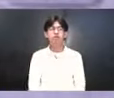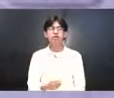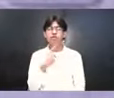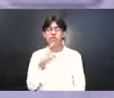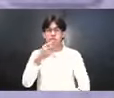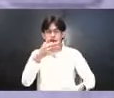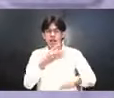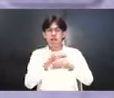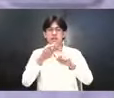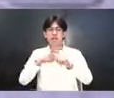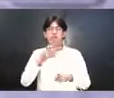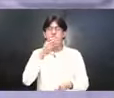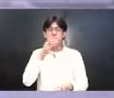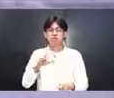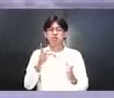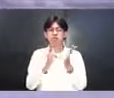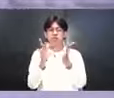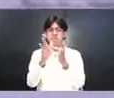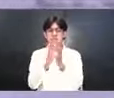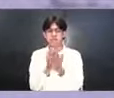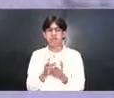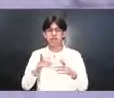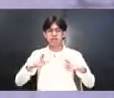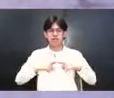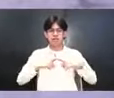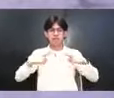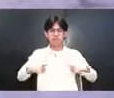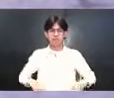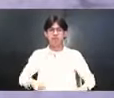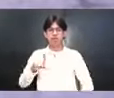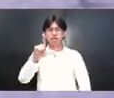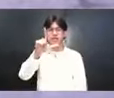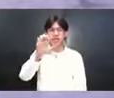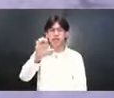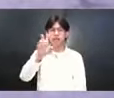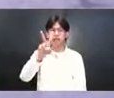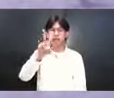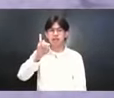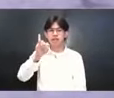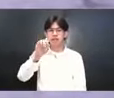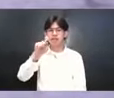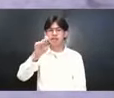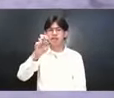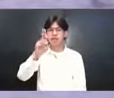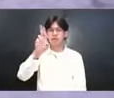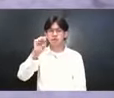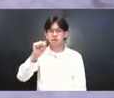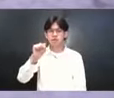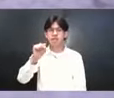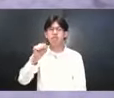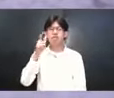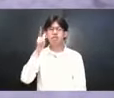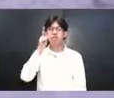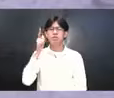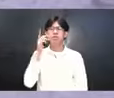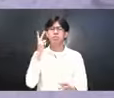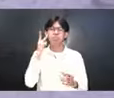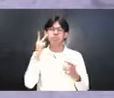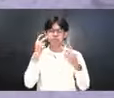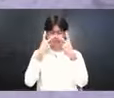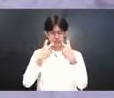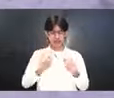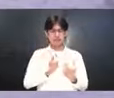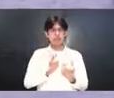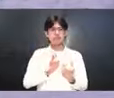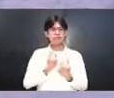book of Leviticus that will really make you look at your decisions